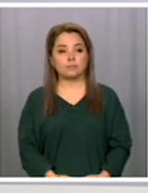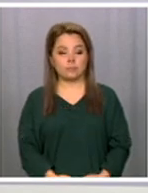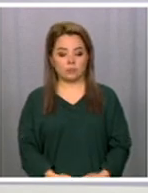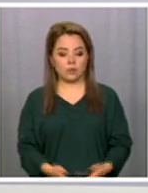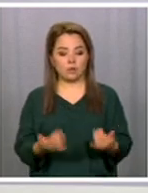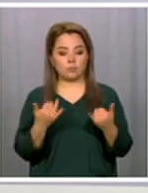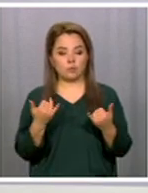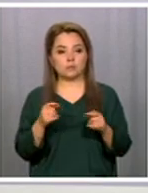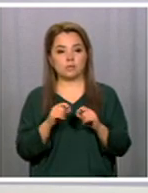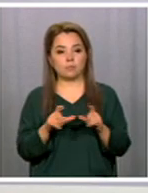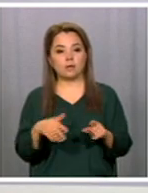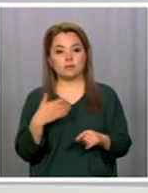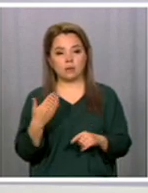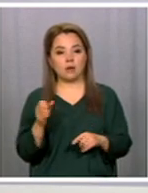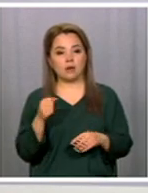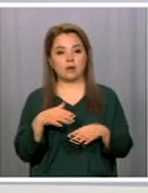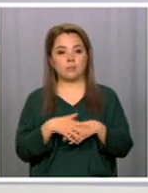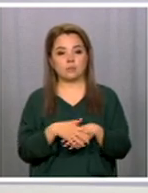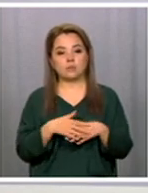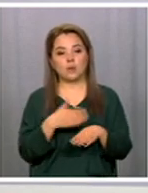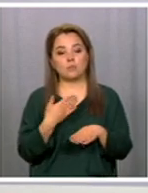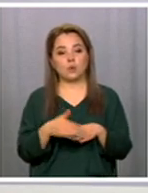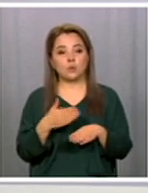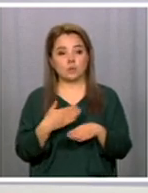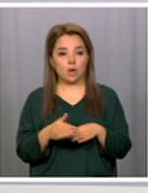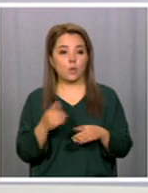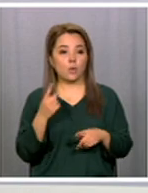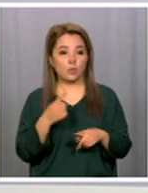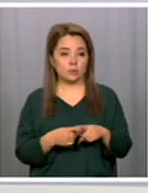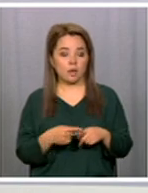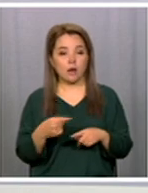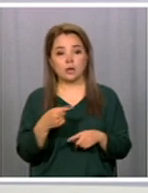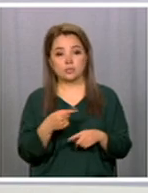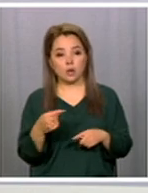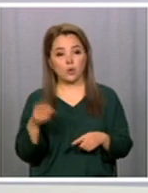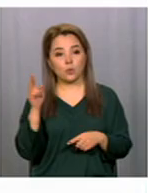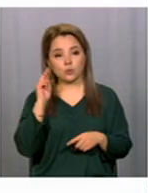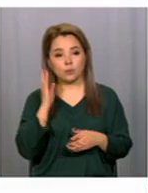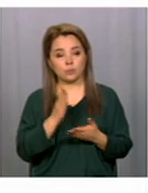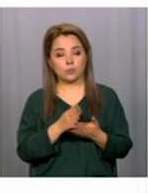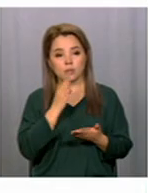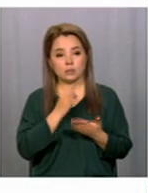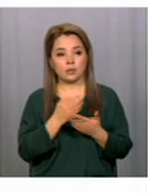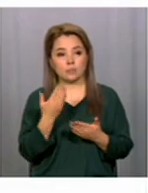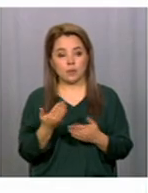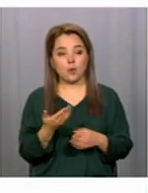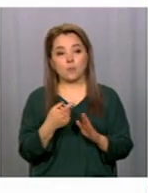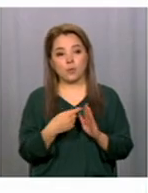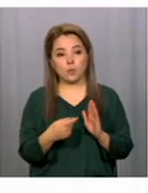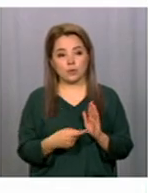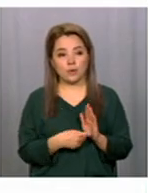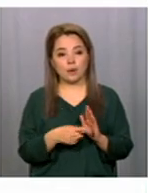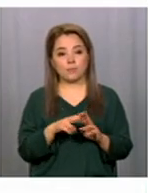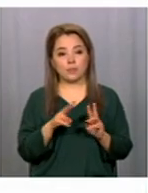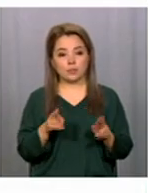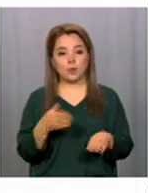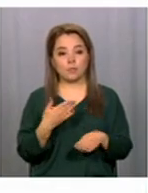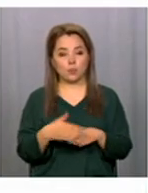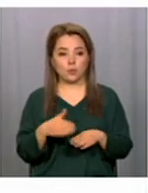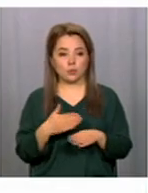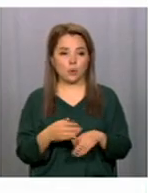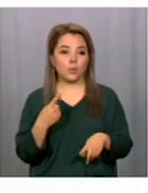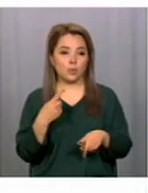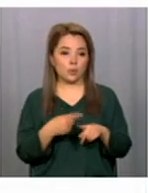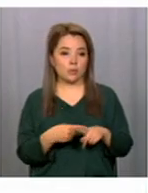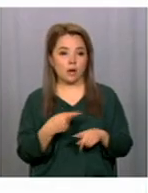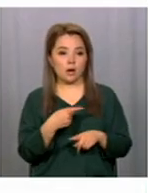Бүгінгі сабақта алгебралық бөлшектерді қосу және азайтуды үйренесіз. Бөлімдері бірдей бөлшектерді қосу